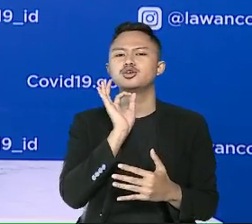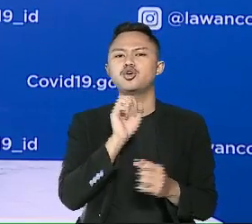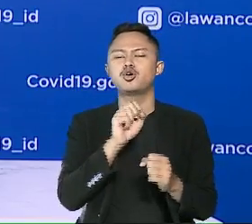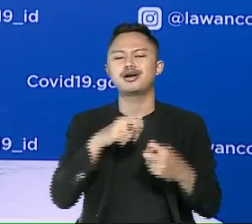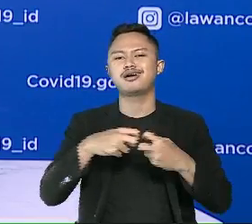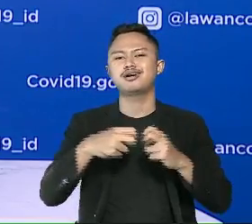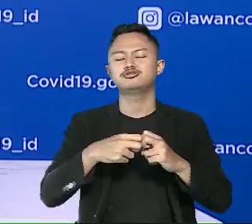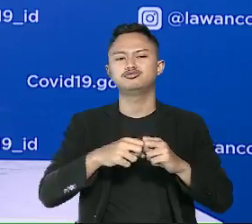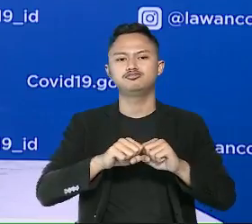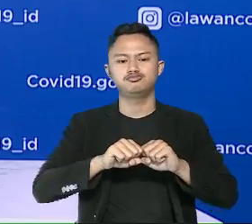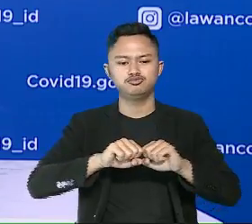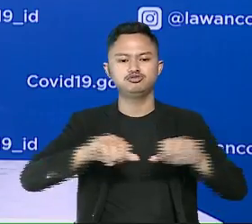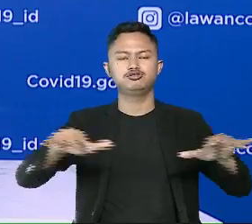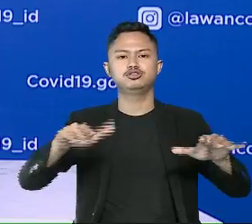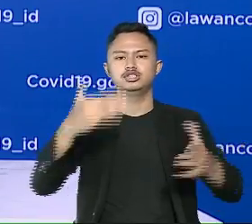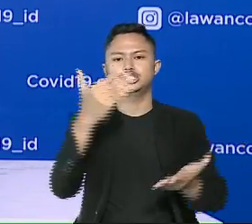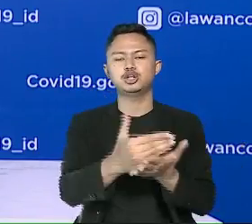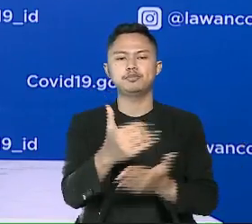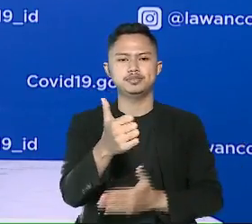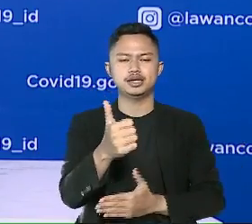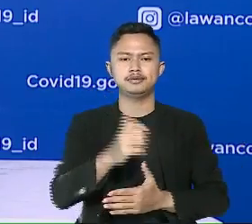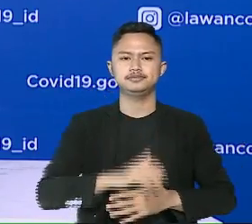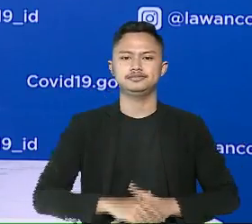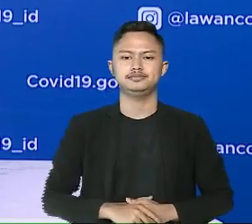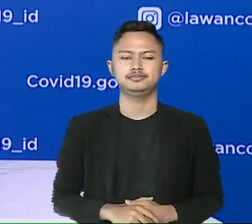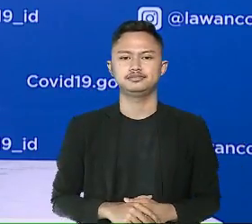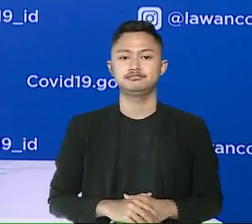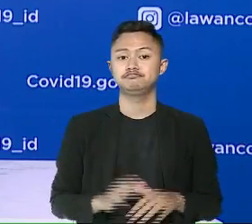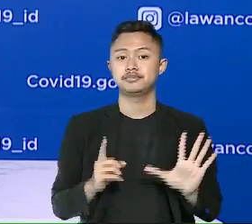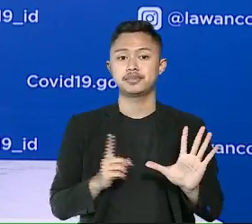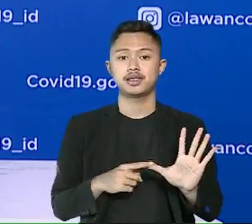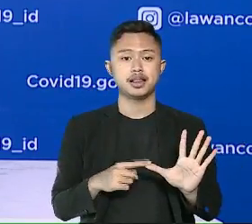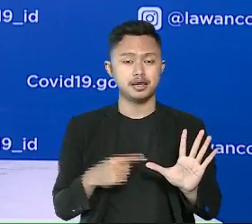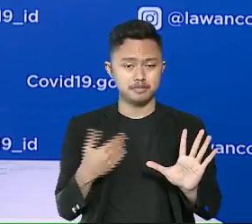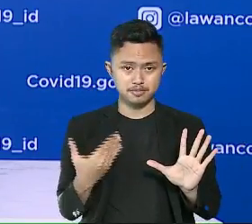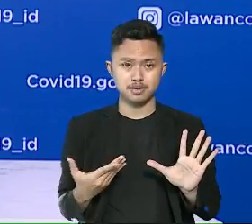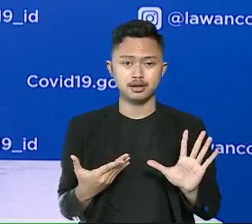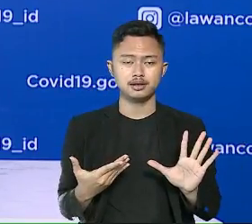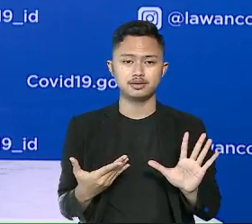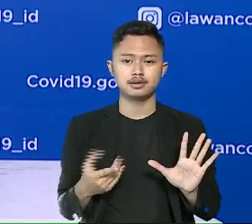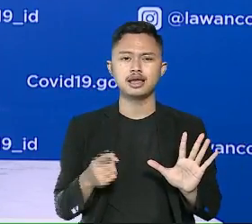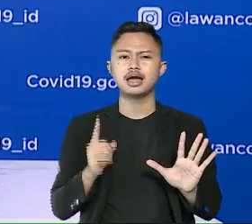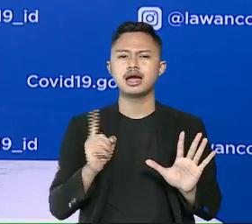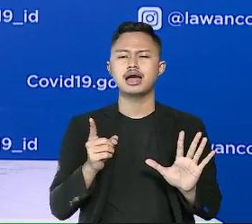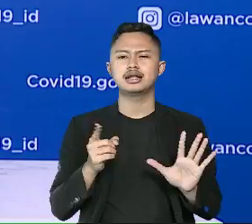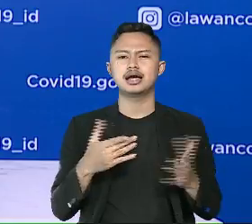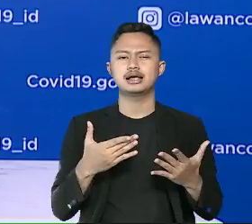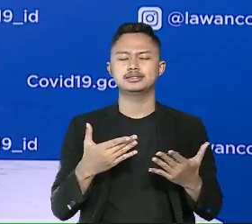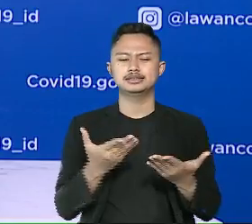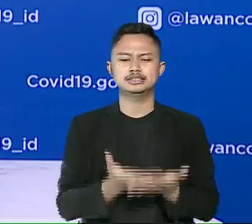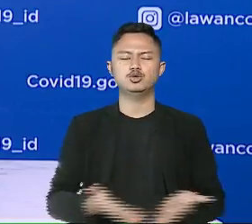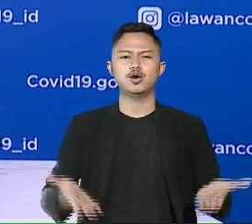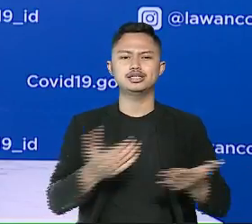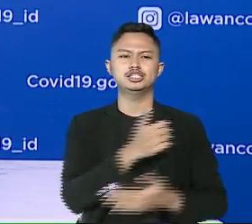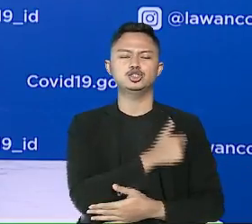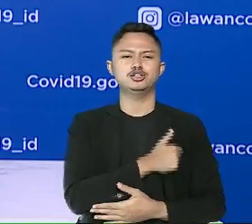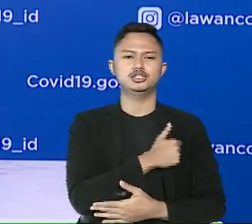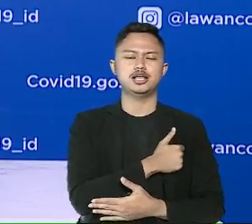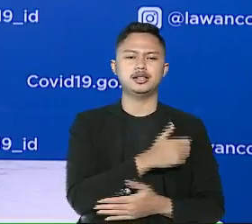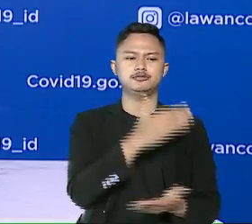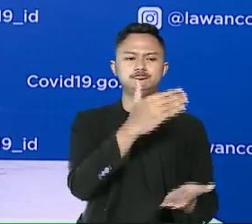penularan kasus importasi. Dan yang kelima adalah pembukaan sektor sosial